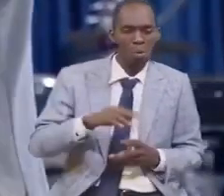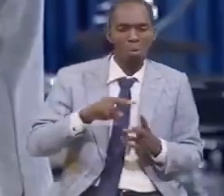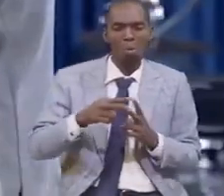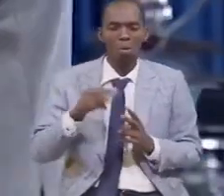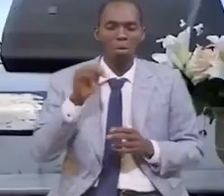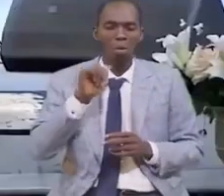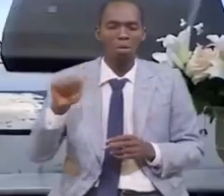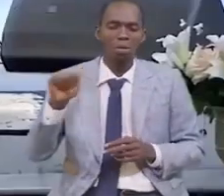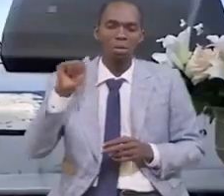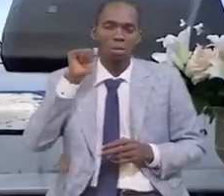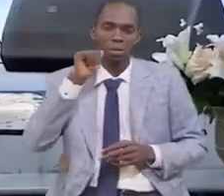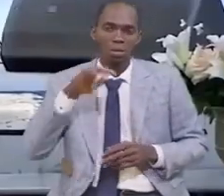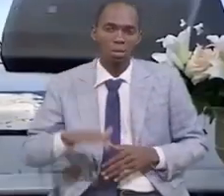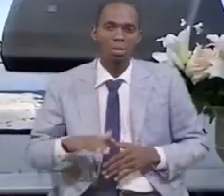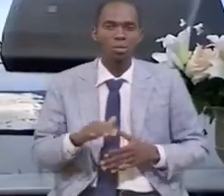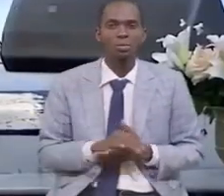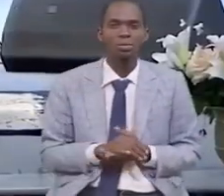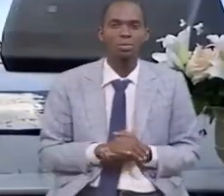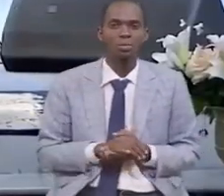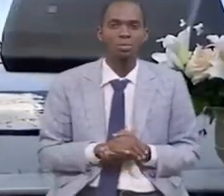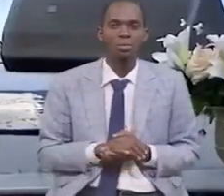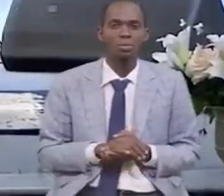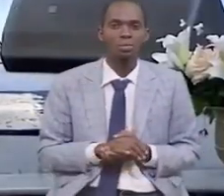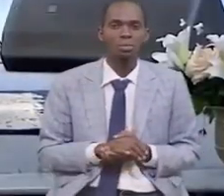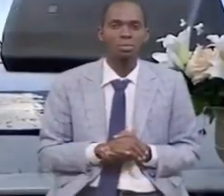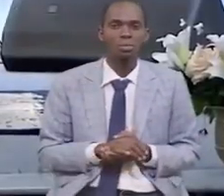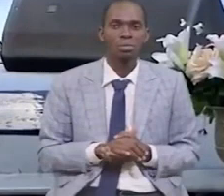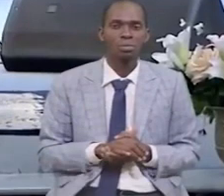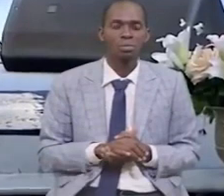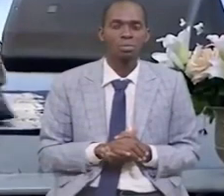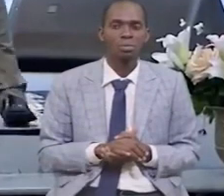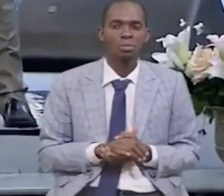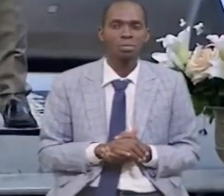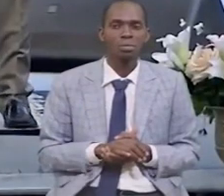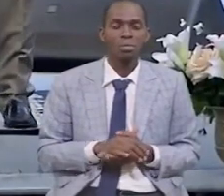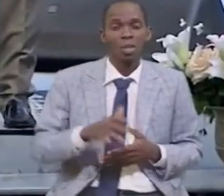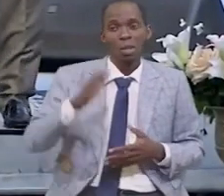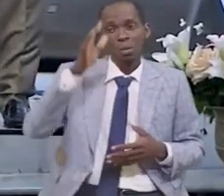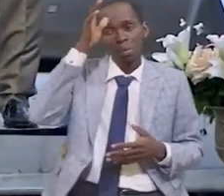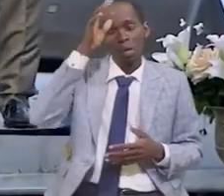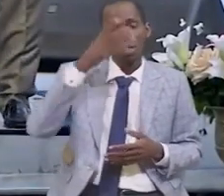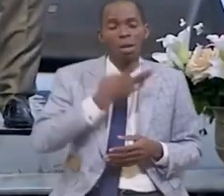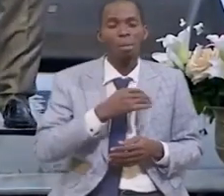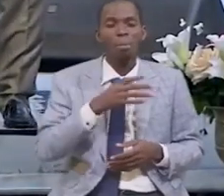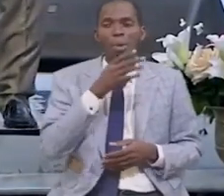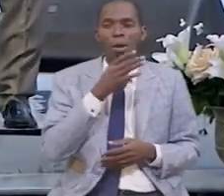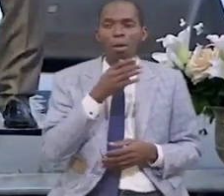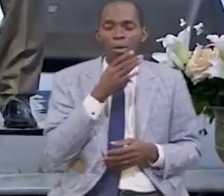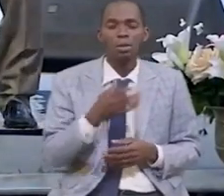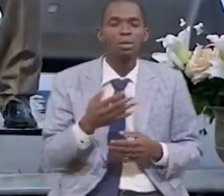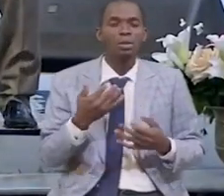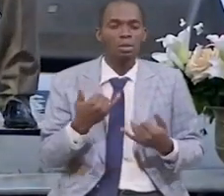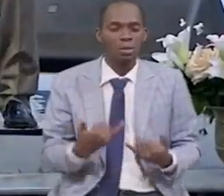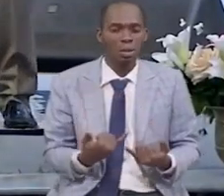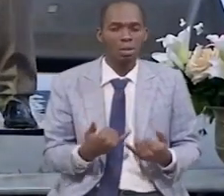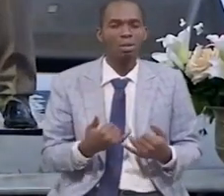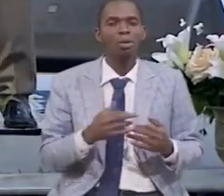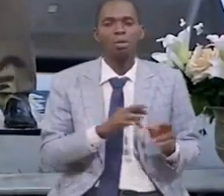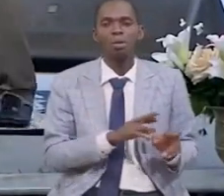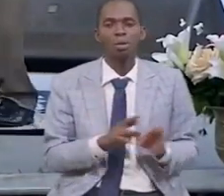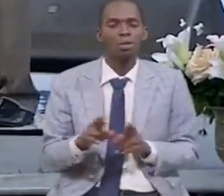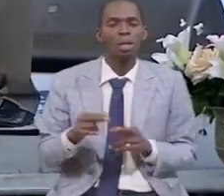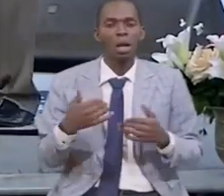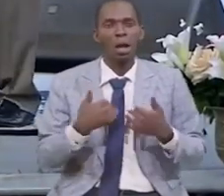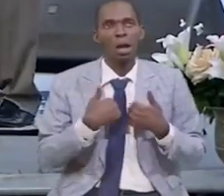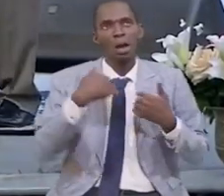వచ్చే బిడ్డ పుట్టబోయే బిడ్డ అమ్మాయో అబ్బాయో ఎదురు చూస్తూ ఉంటారు కదా, daddy and mommy already have expectation, ఆ